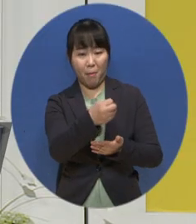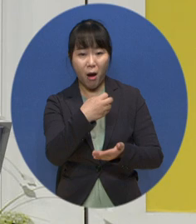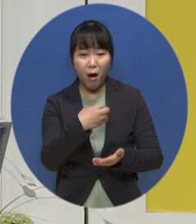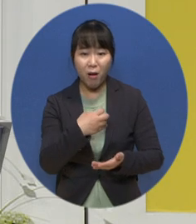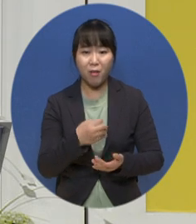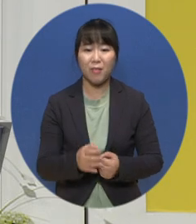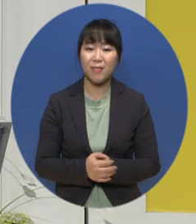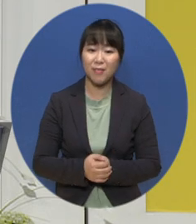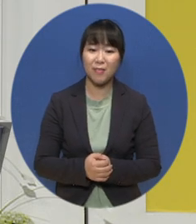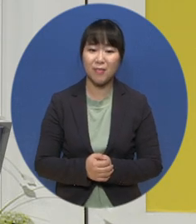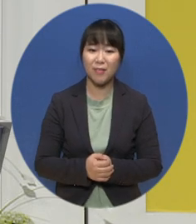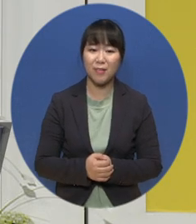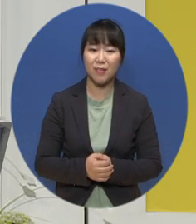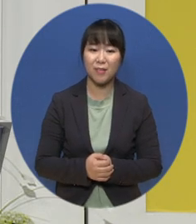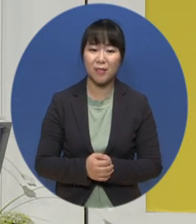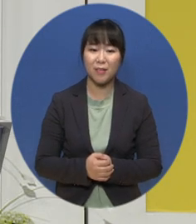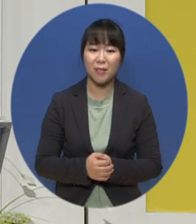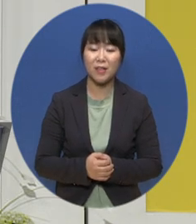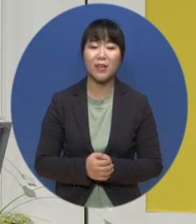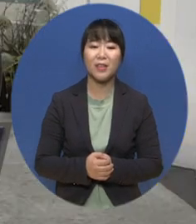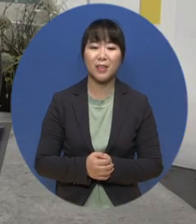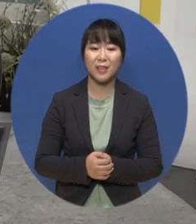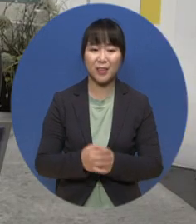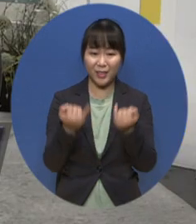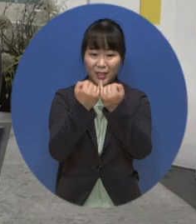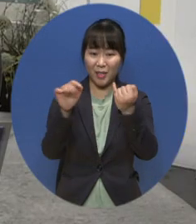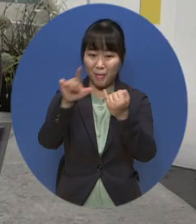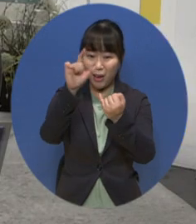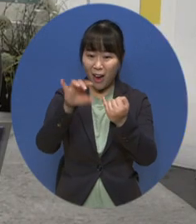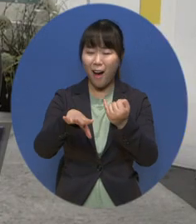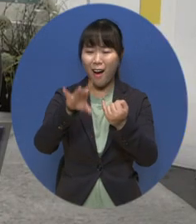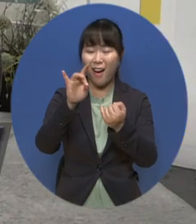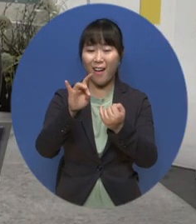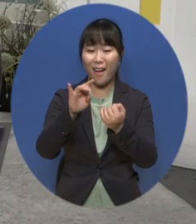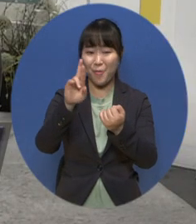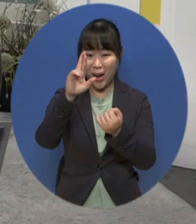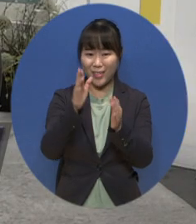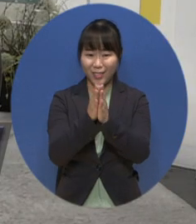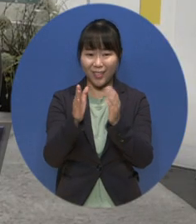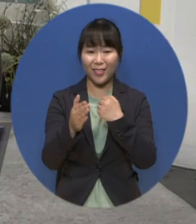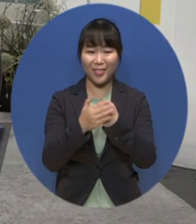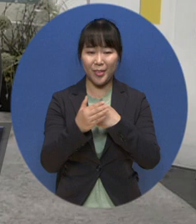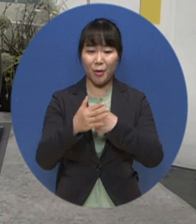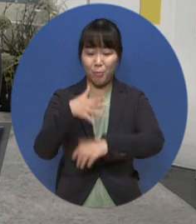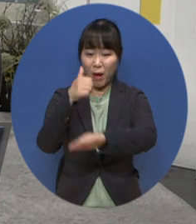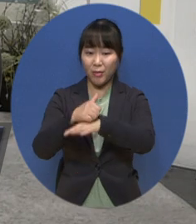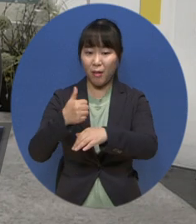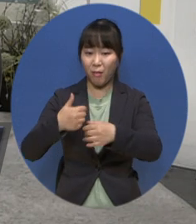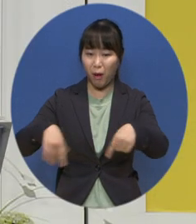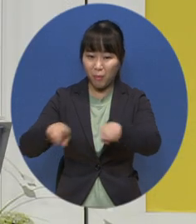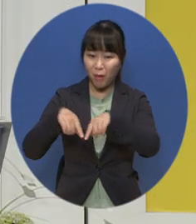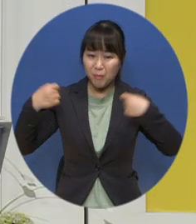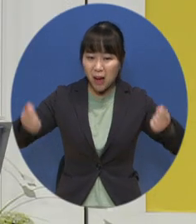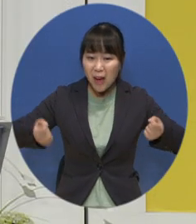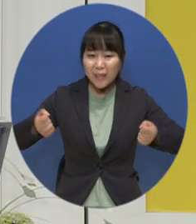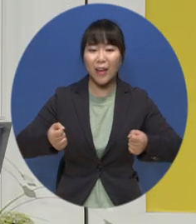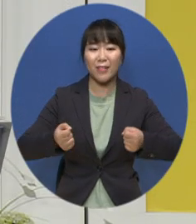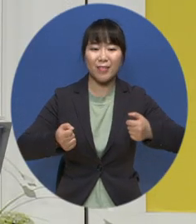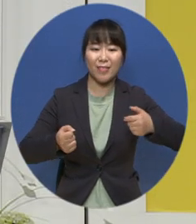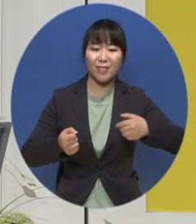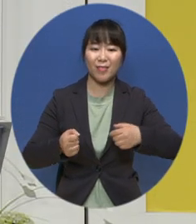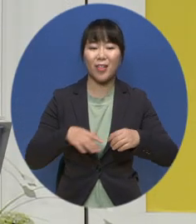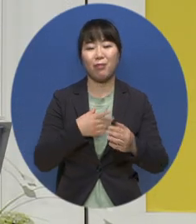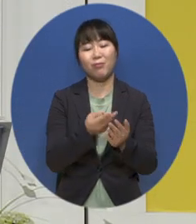모 조경 인가 뭔가 음 그래 이제 막내를 그 줄로 계시긴 하더니 다 해서 내가 들으면서 할아버지 할아버지